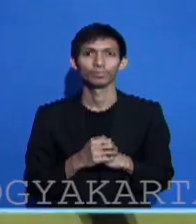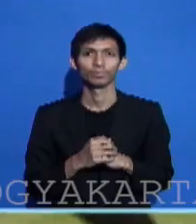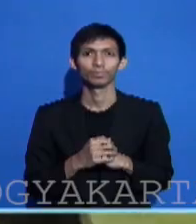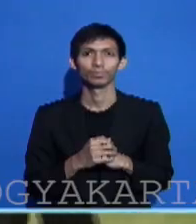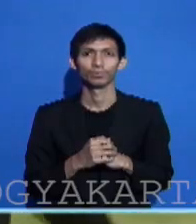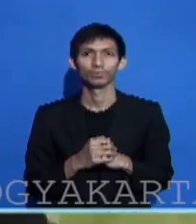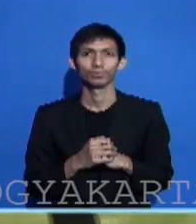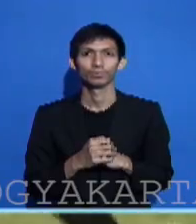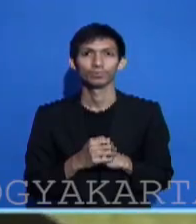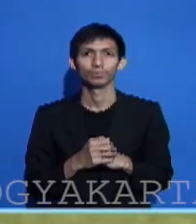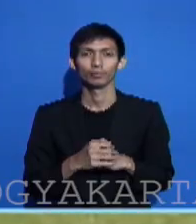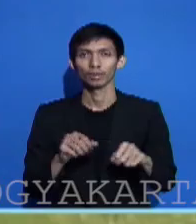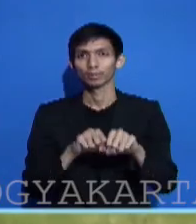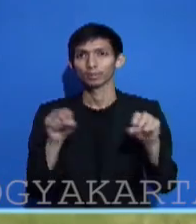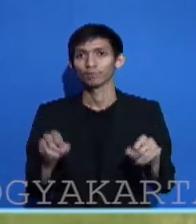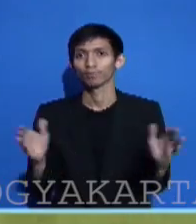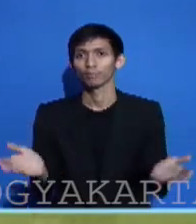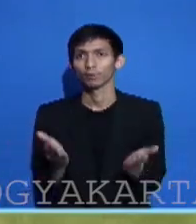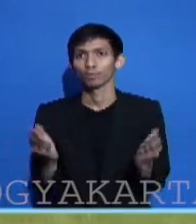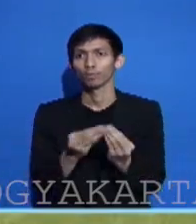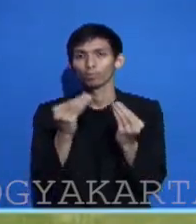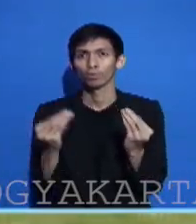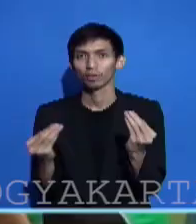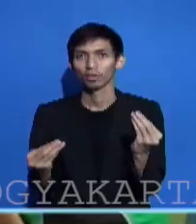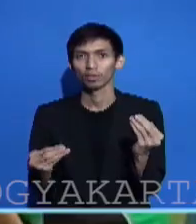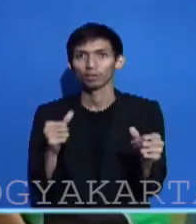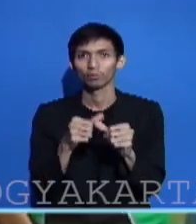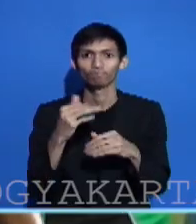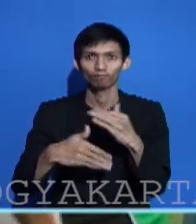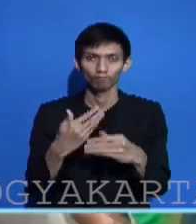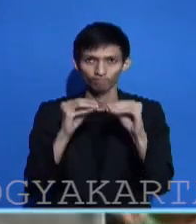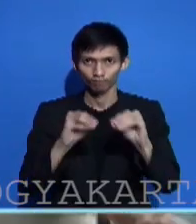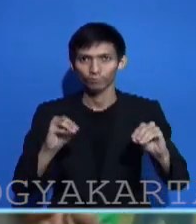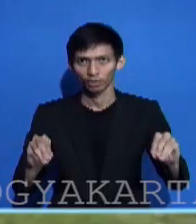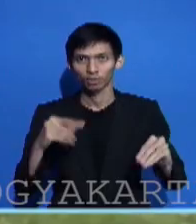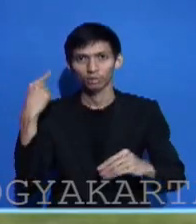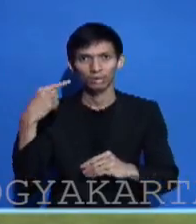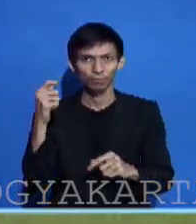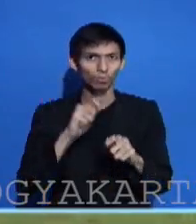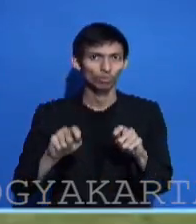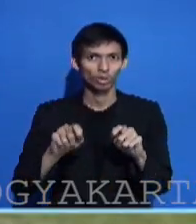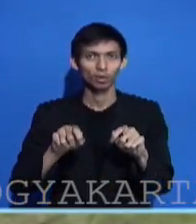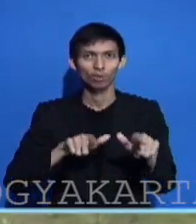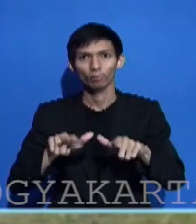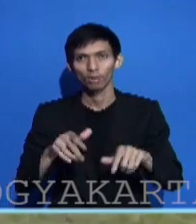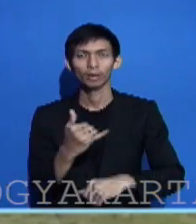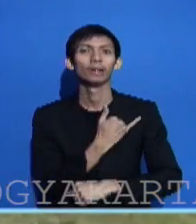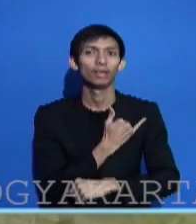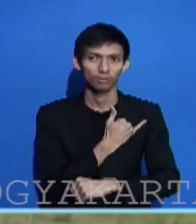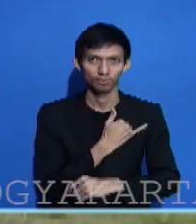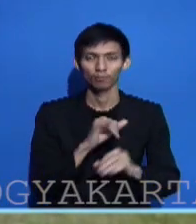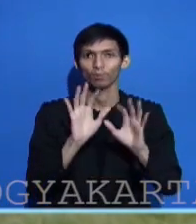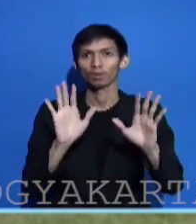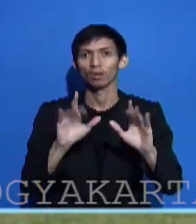Dengan menerapkan sistem pembinaan berjenjang, sistematis dan terus-menerus, serta rutin digelarnya turnamen, diyakini akan semakin banyak